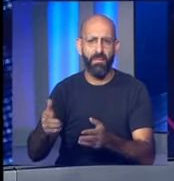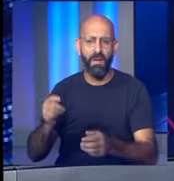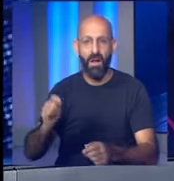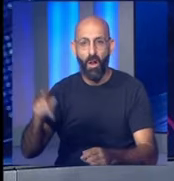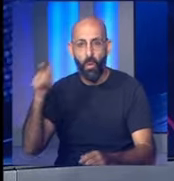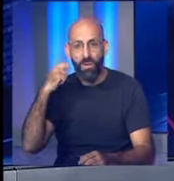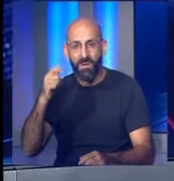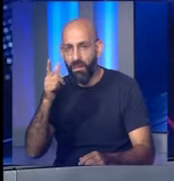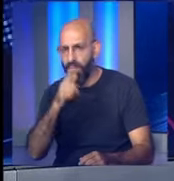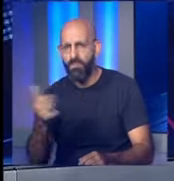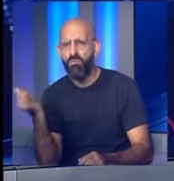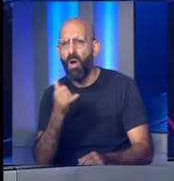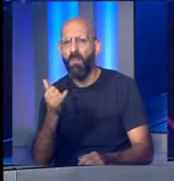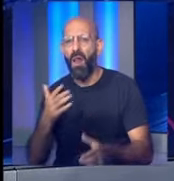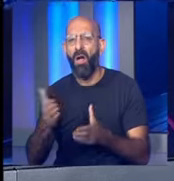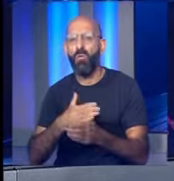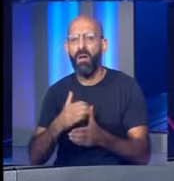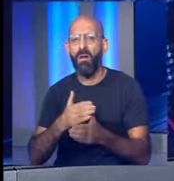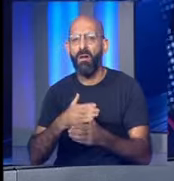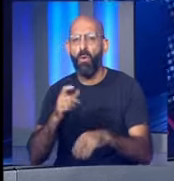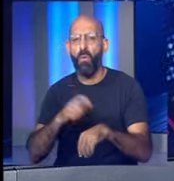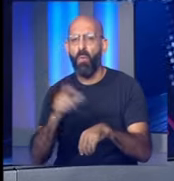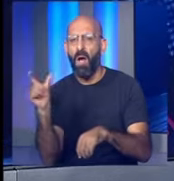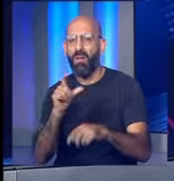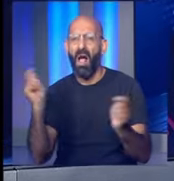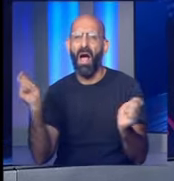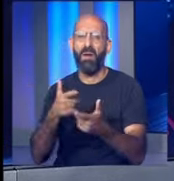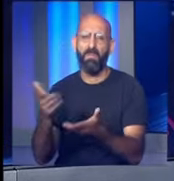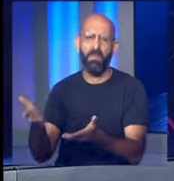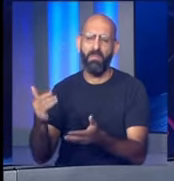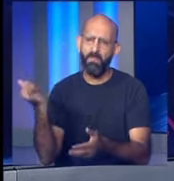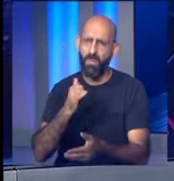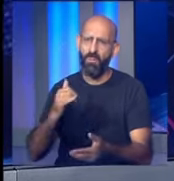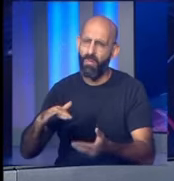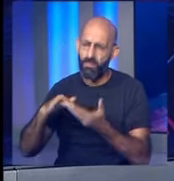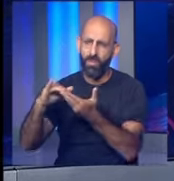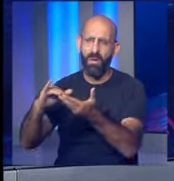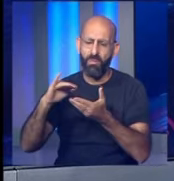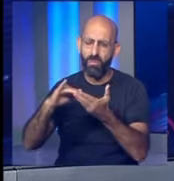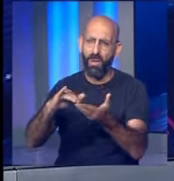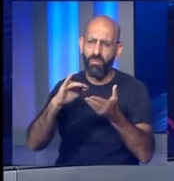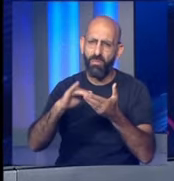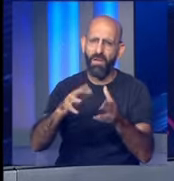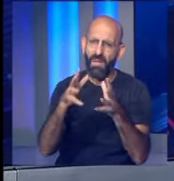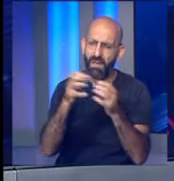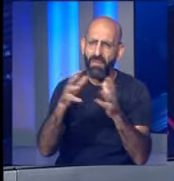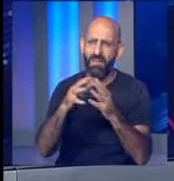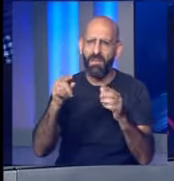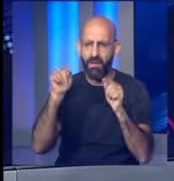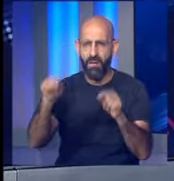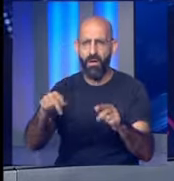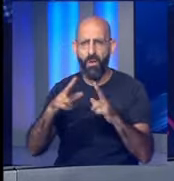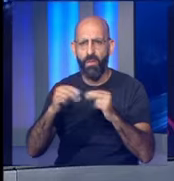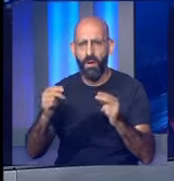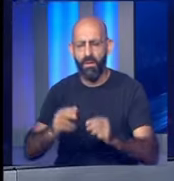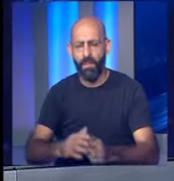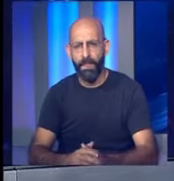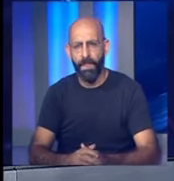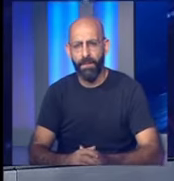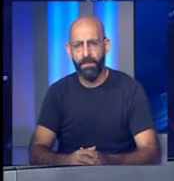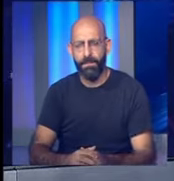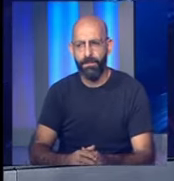وبالتعاون مع نقابة العاملين الاجتماعيين في لبنان. الوزير حجار يشدد على أهمية هذه العيادة في وقت